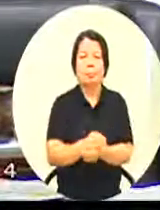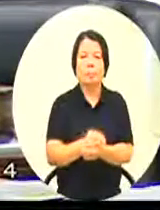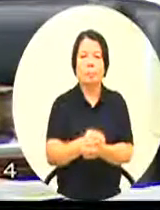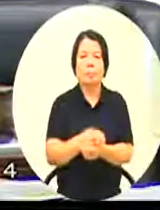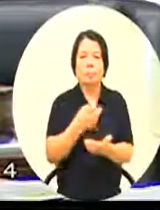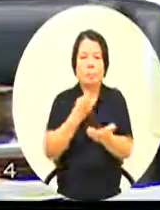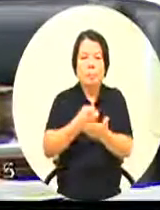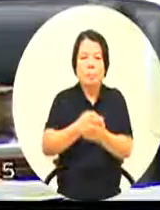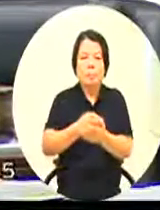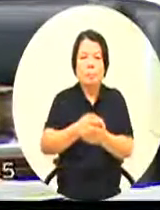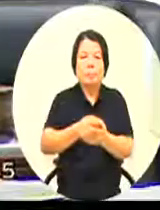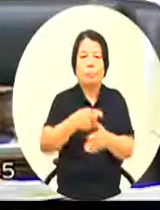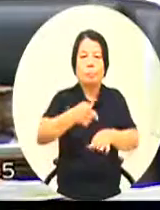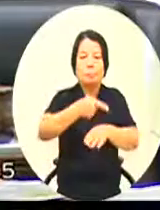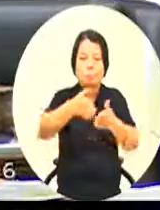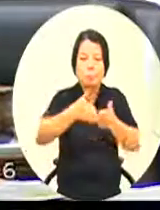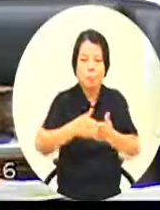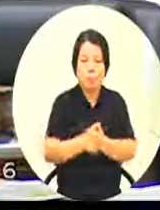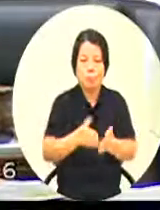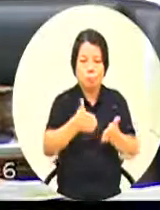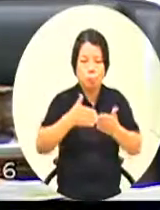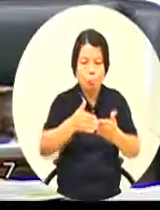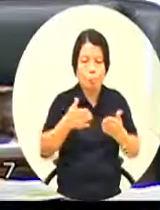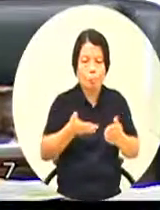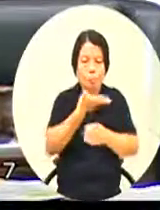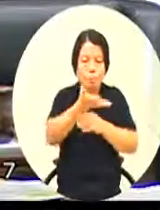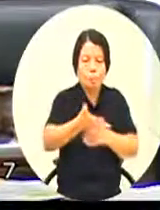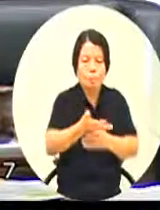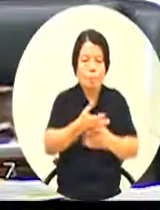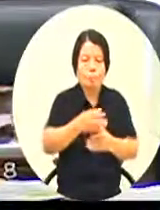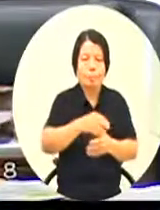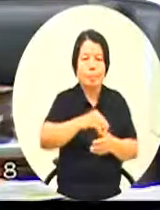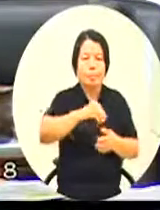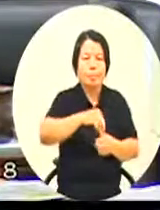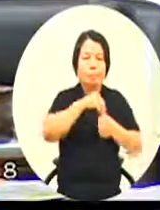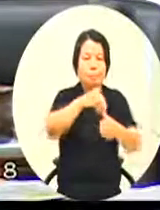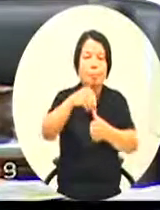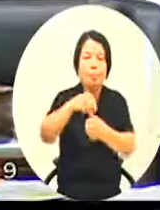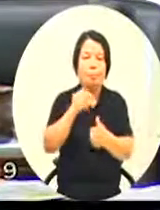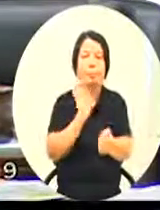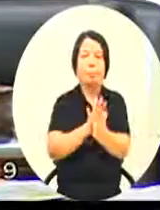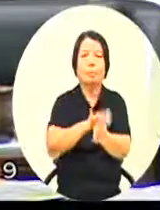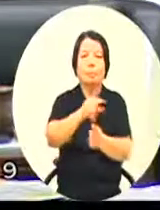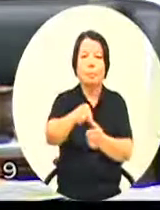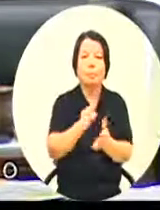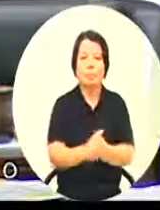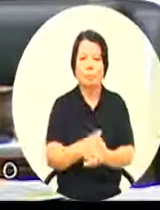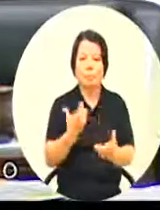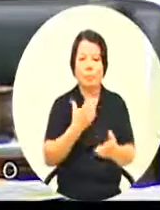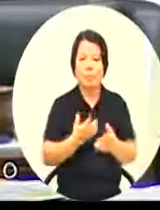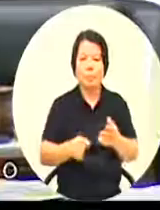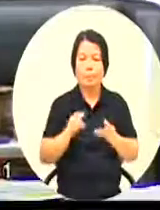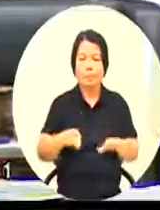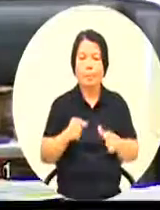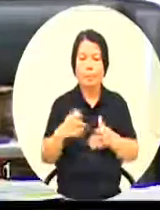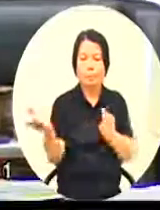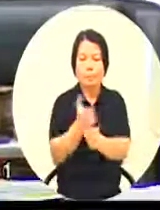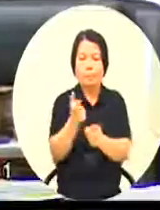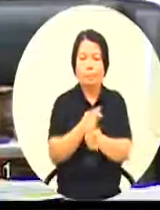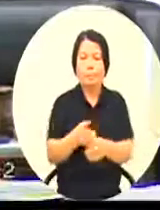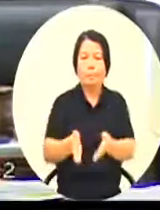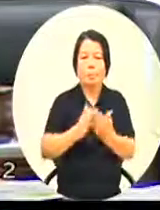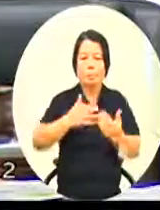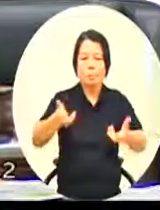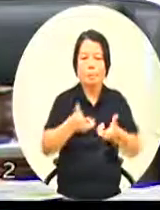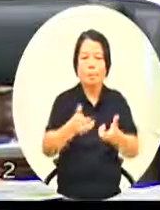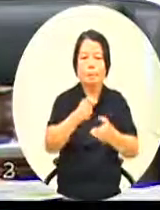果需要人员，也希望给学校一个窗口。嗯，哦，我们这边要感谢所有投入这次复原的工作的